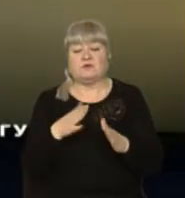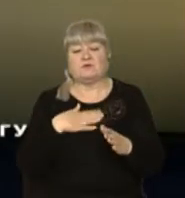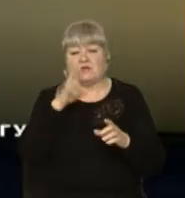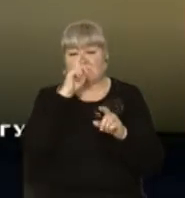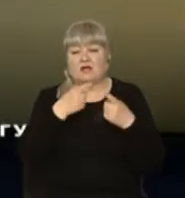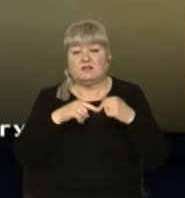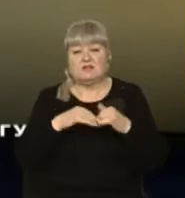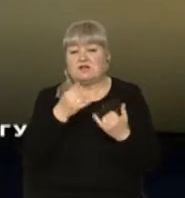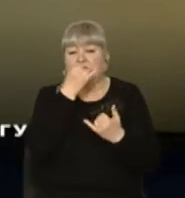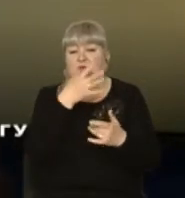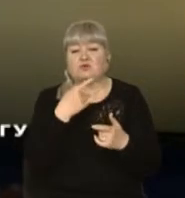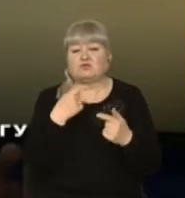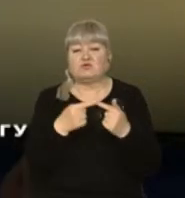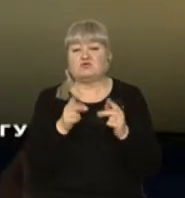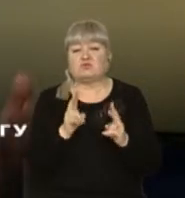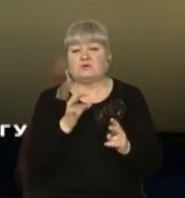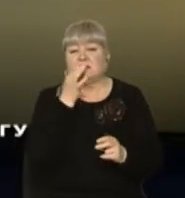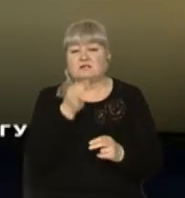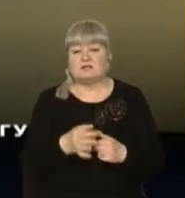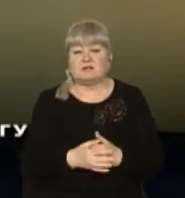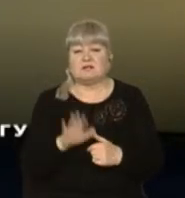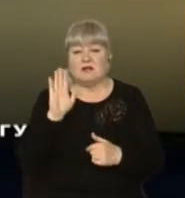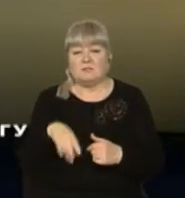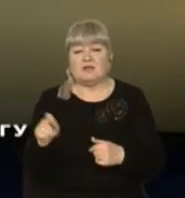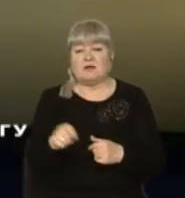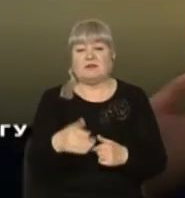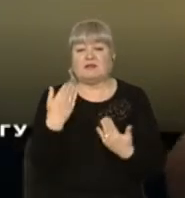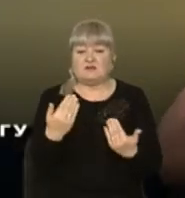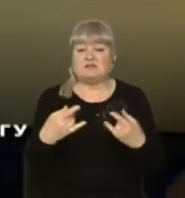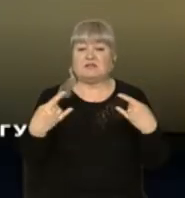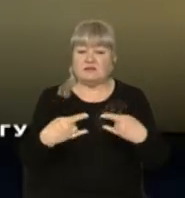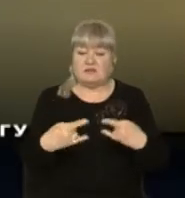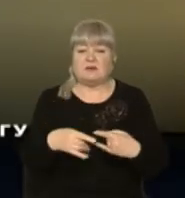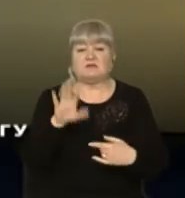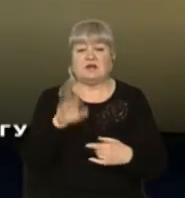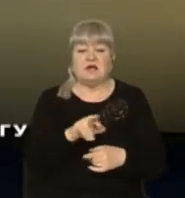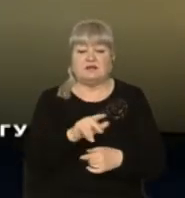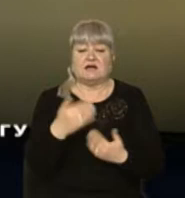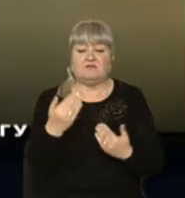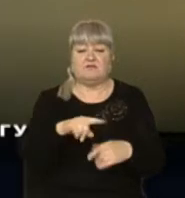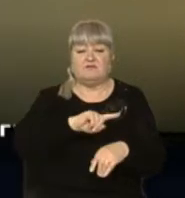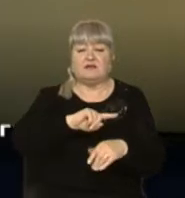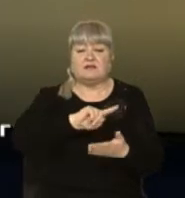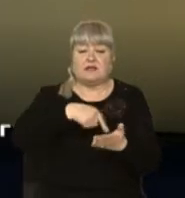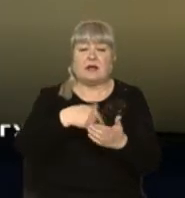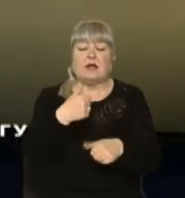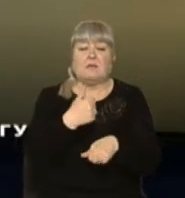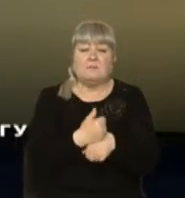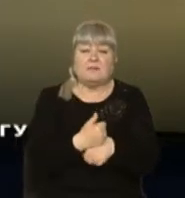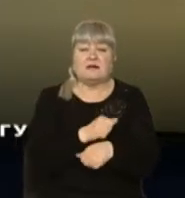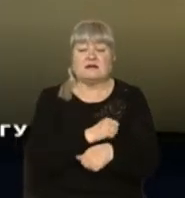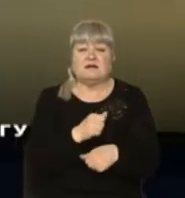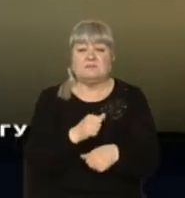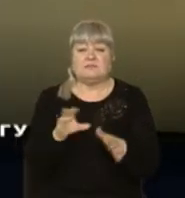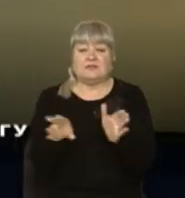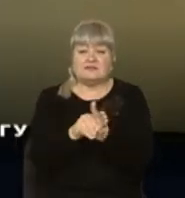є піаром. Нехай приїде ваше телебачення, нехай вийде мер з вами і огляне місто Самбір, огляне вулиці. У нас є такі